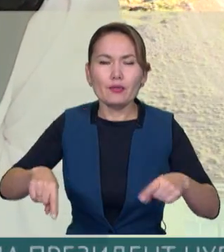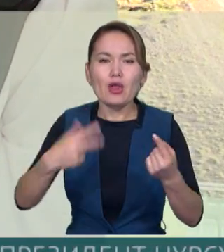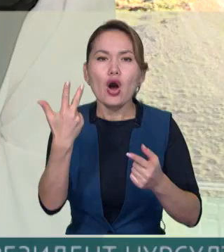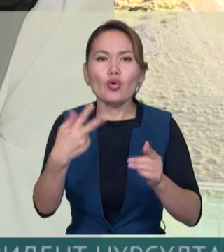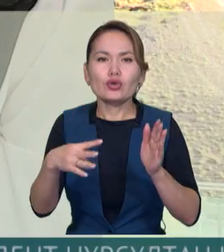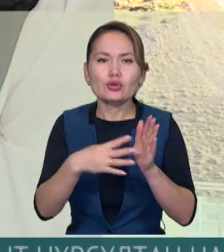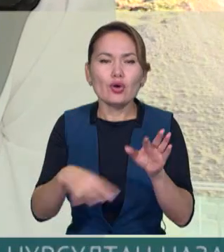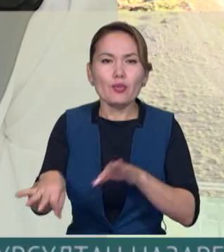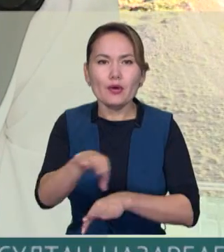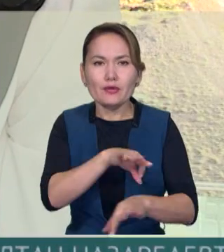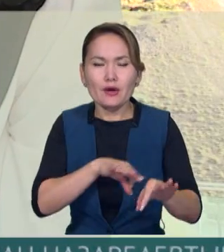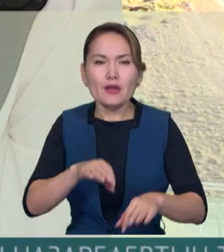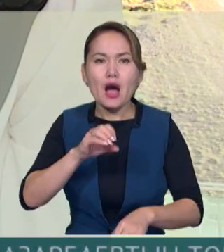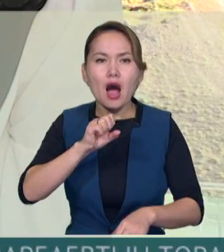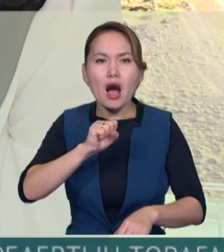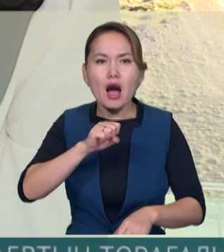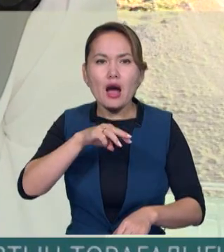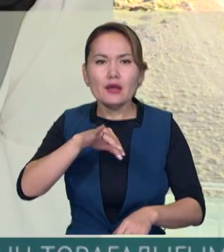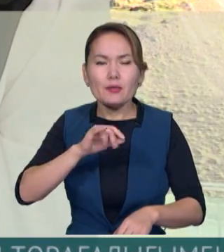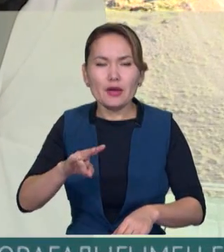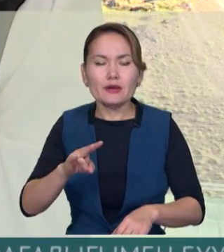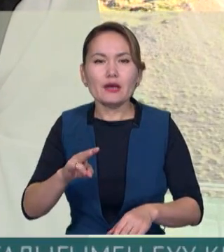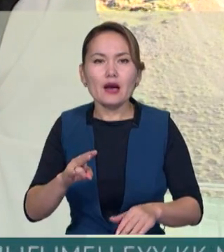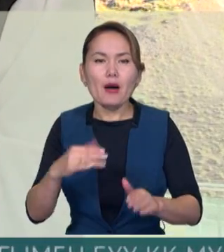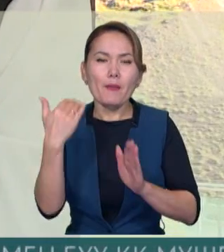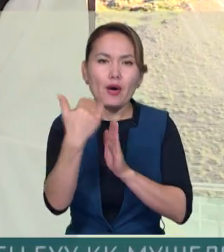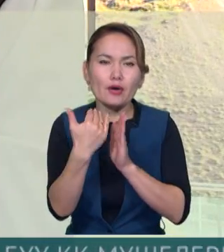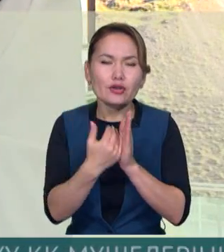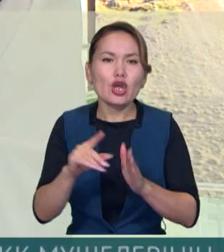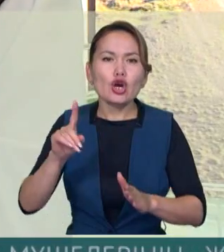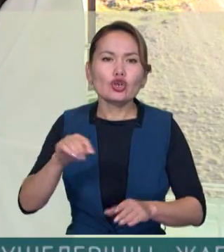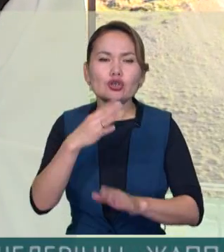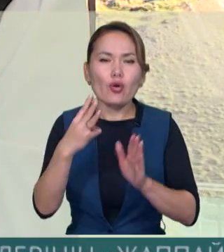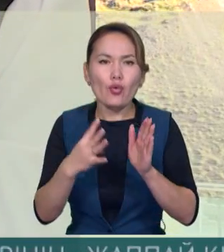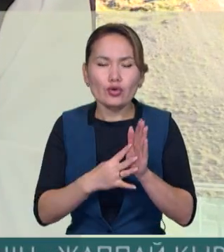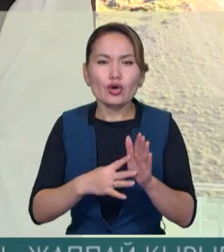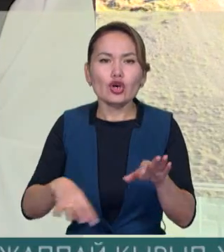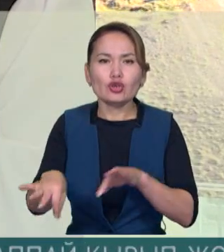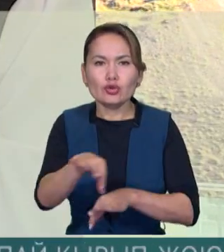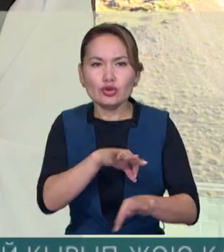39 жоба, және де атамекен кіші бағдарламасы бойынша 119 жоба жоспарланған.